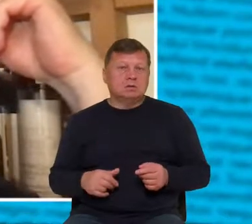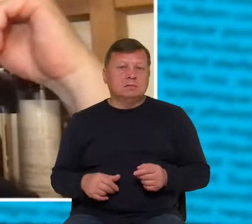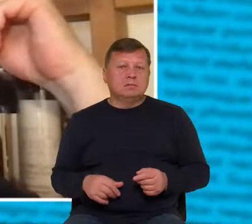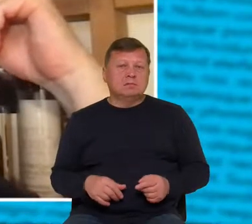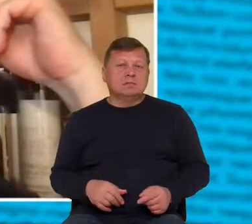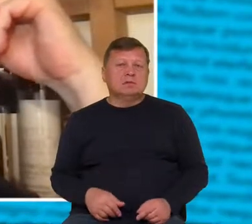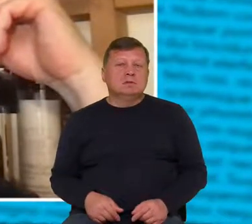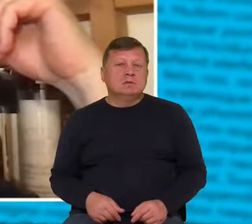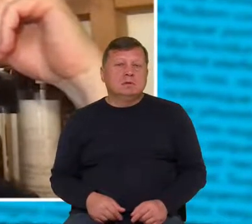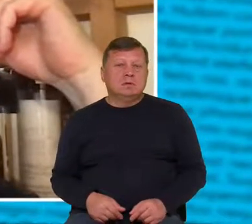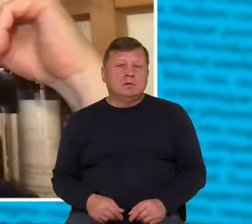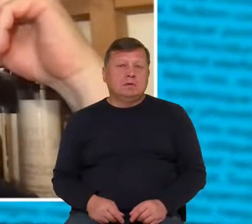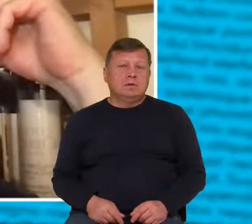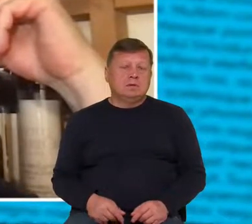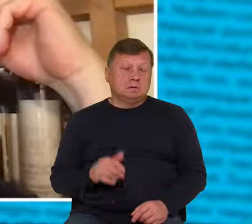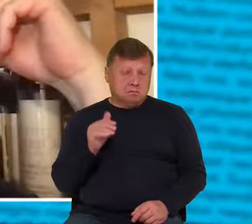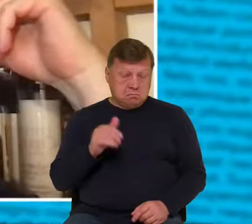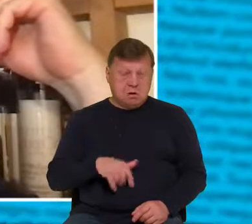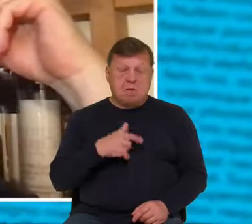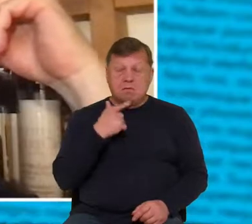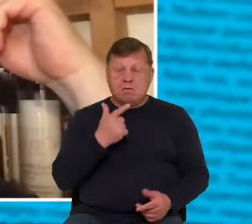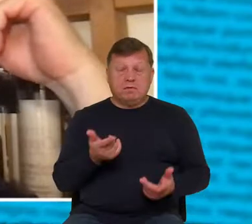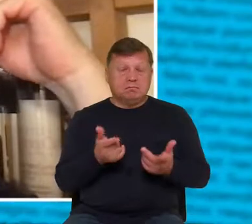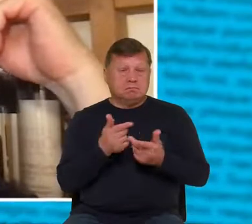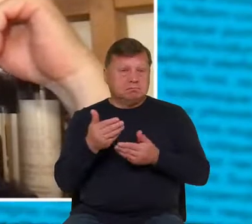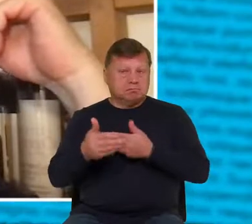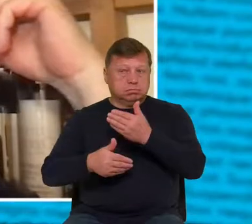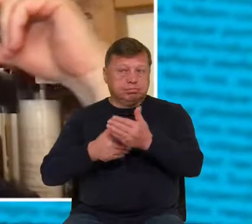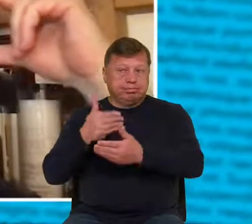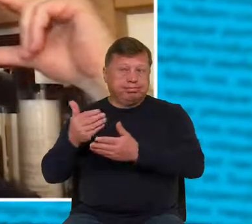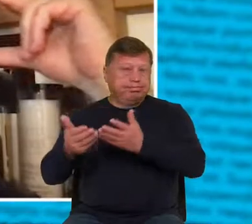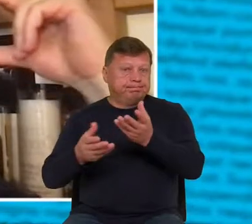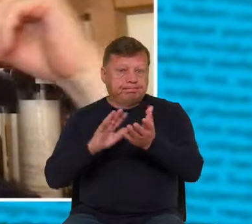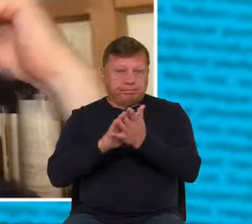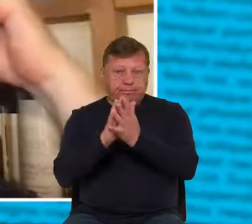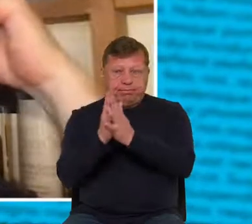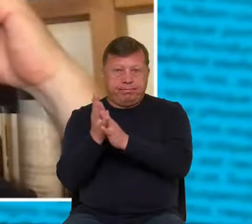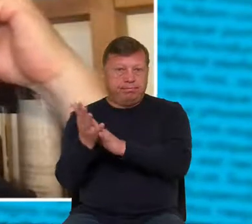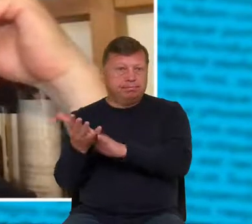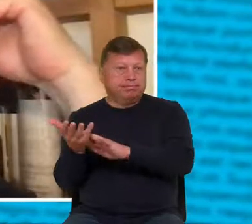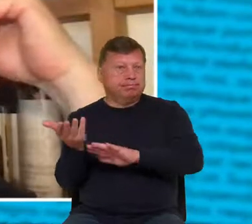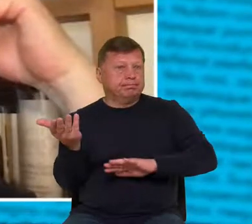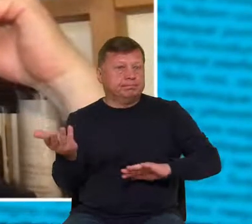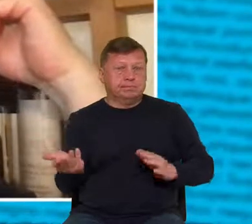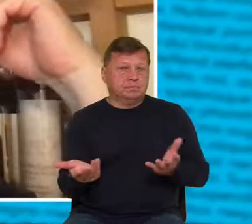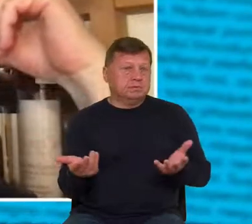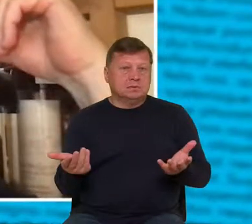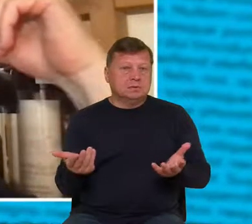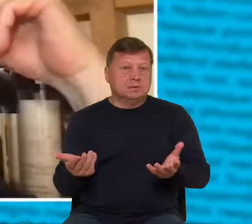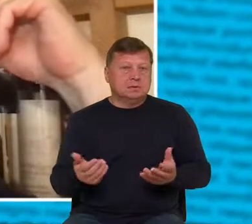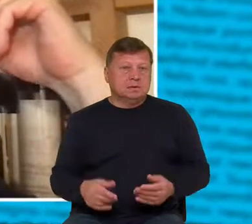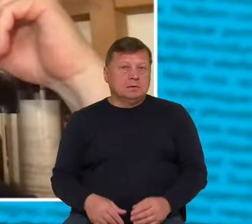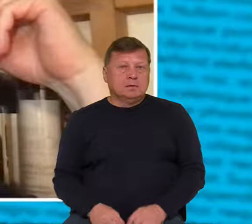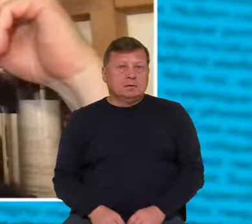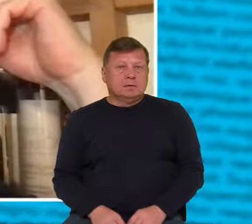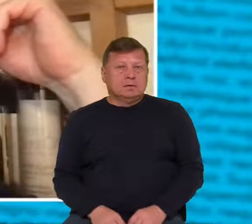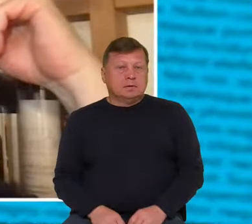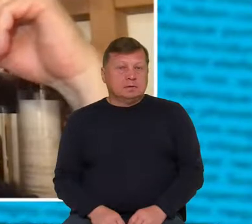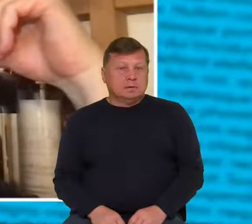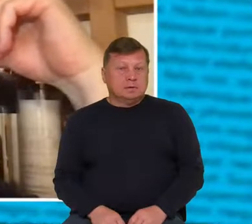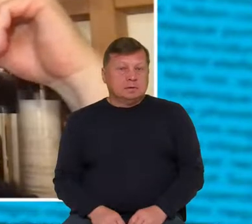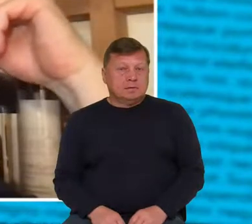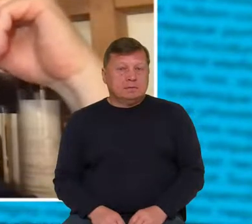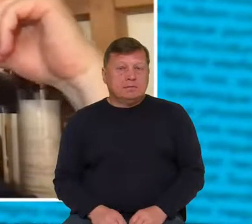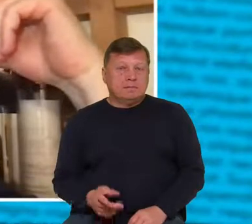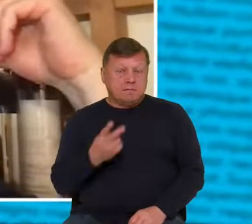w podążaniu w pewnym kierunku, czy w przeprowadzaniu pewnych bitew. Tak więc mamy również